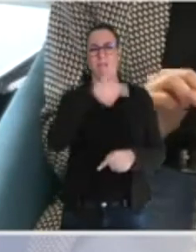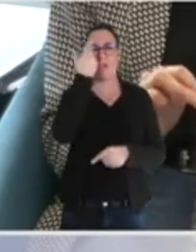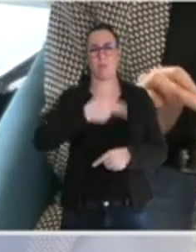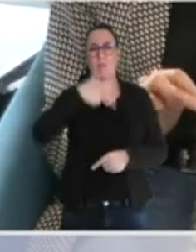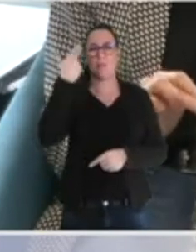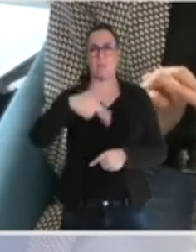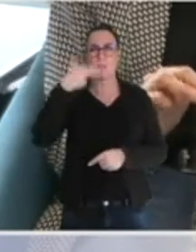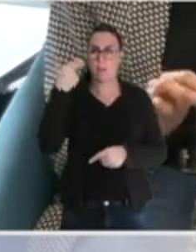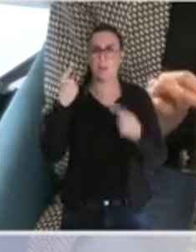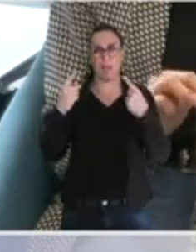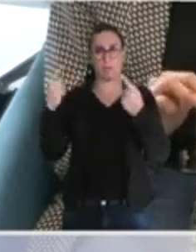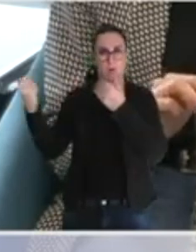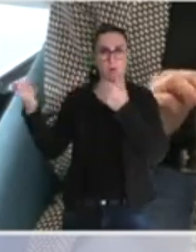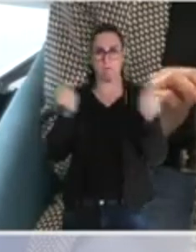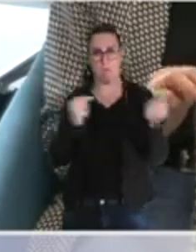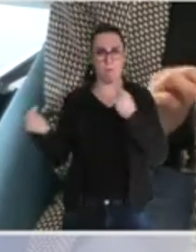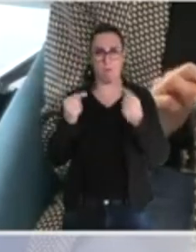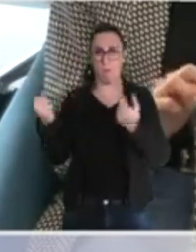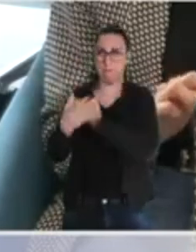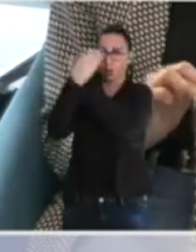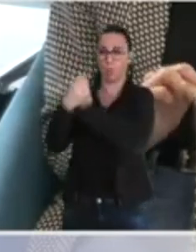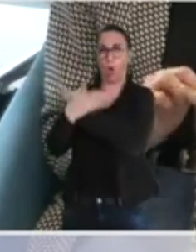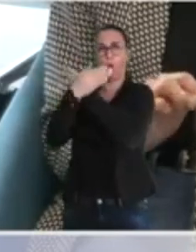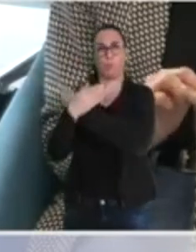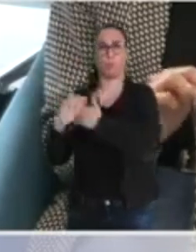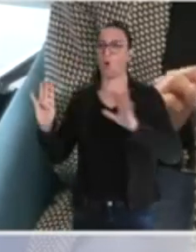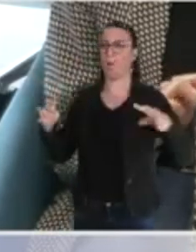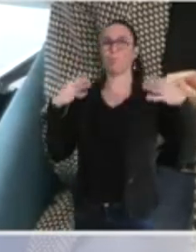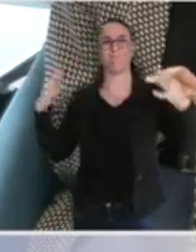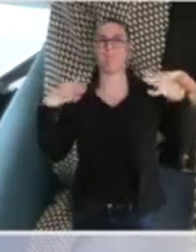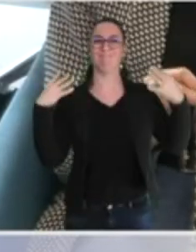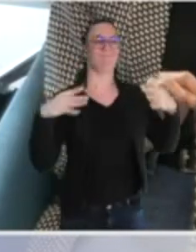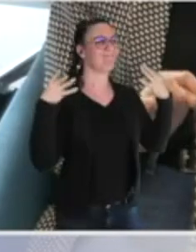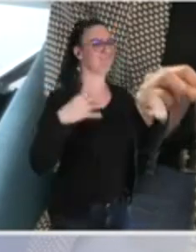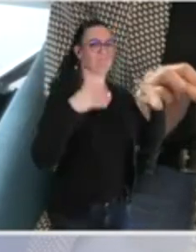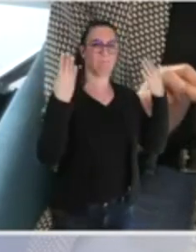aujourd'hui métropolitaine, simplement pour vous faire entendre et remarquer, mais vos